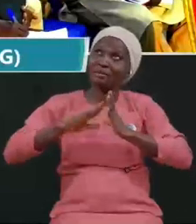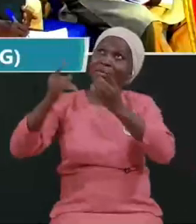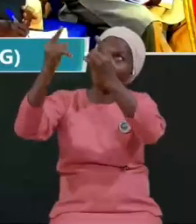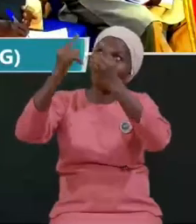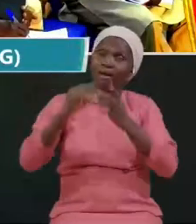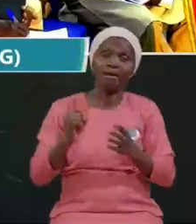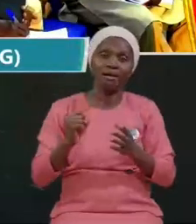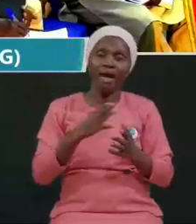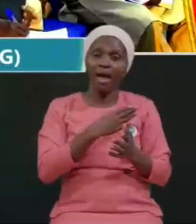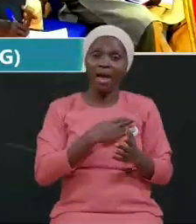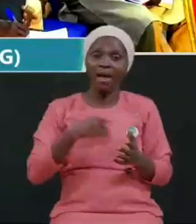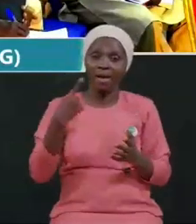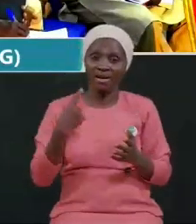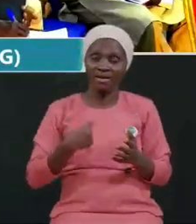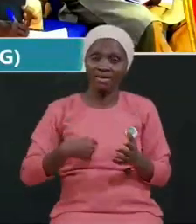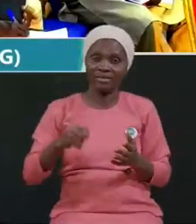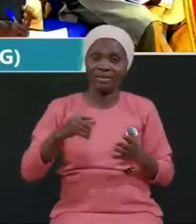Le guérisseur vient.